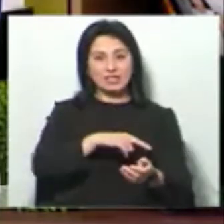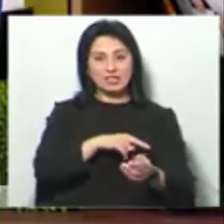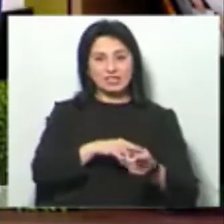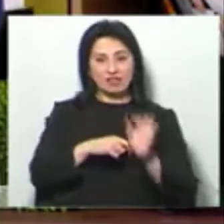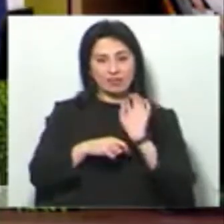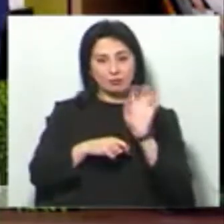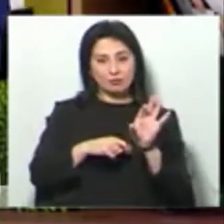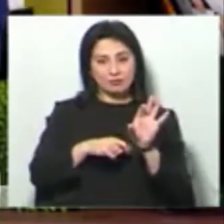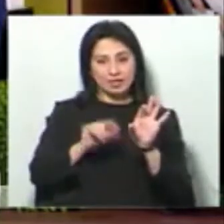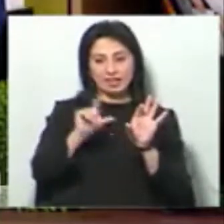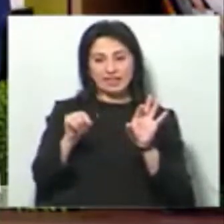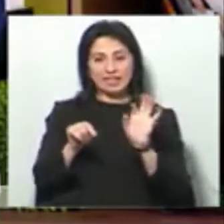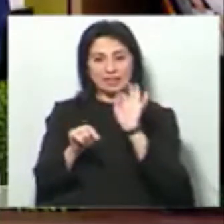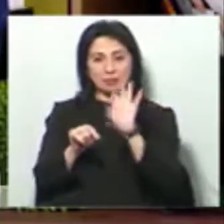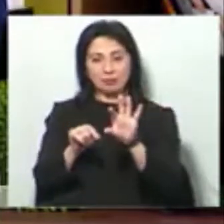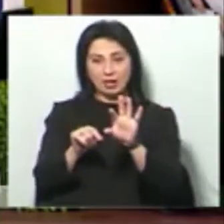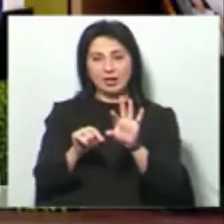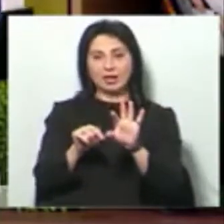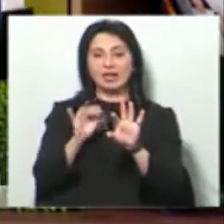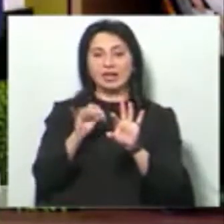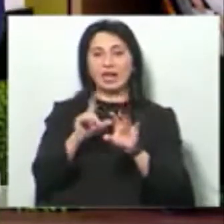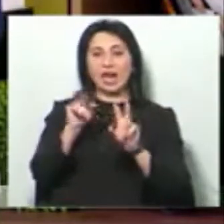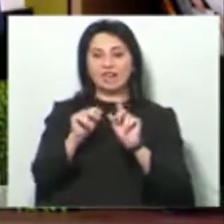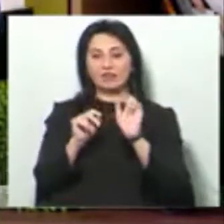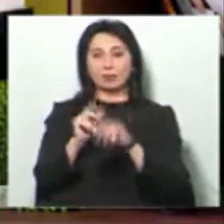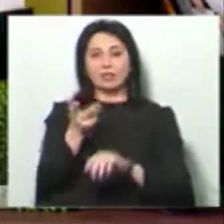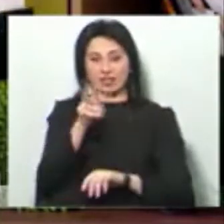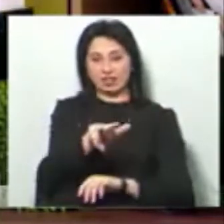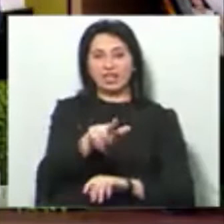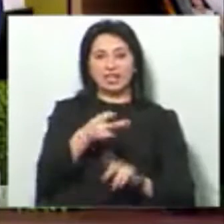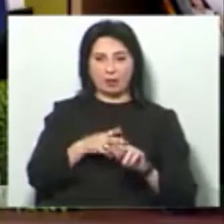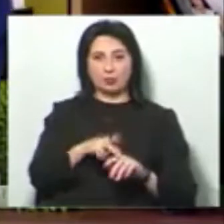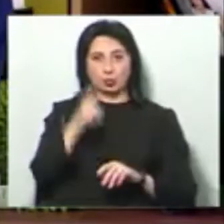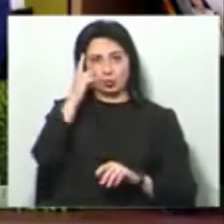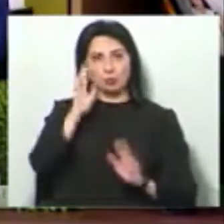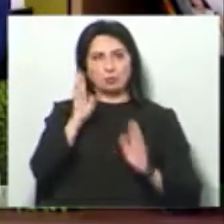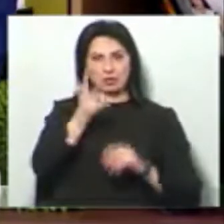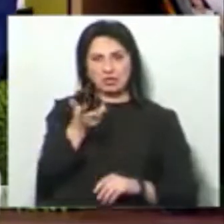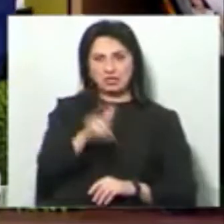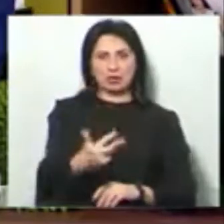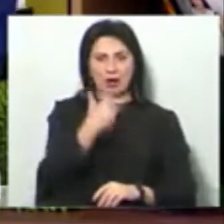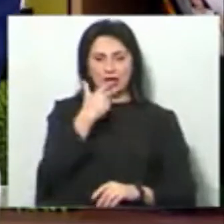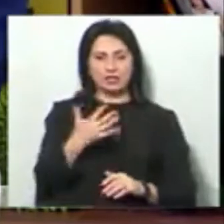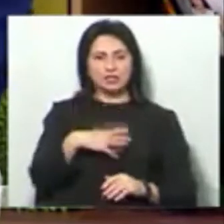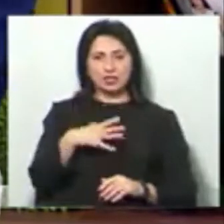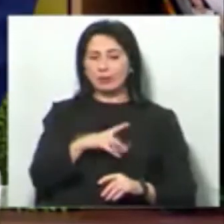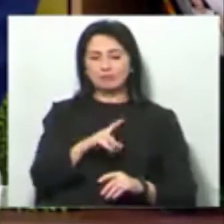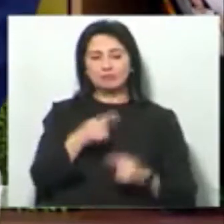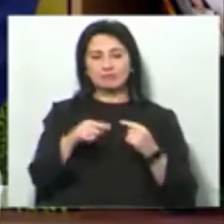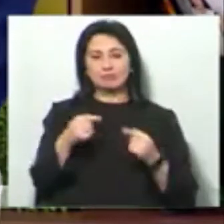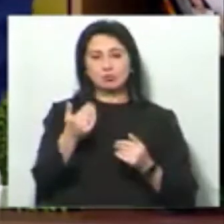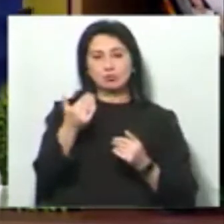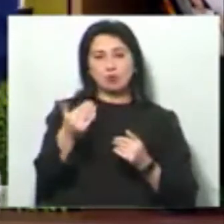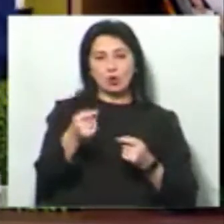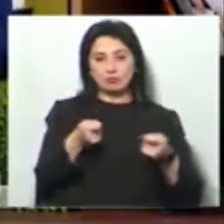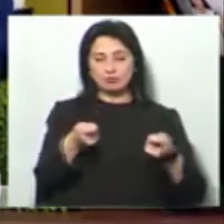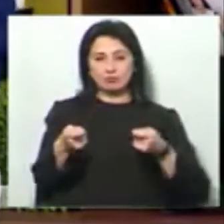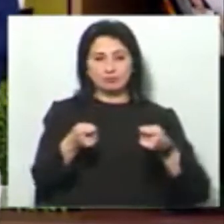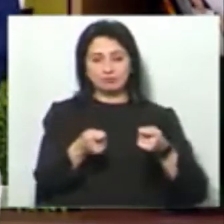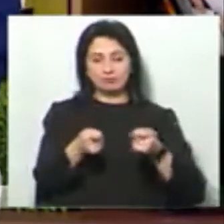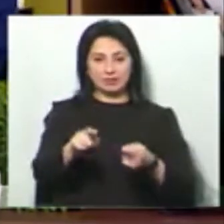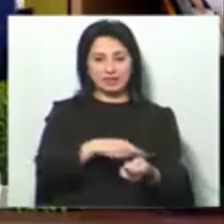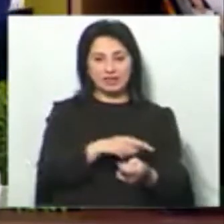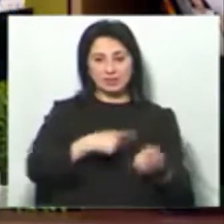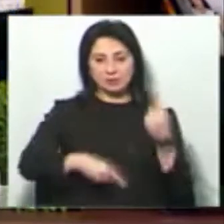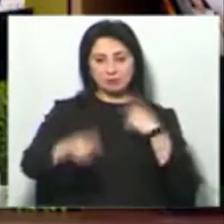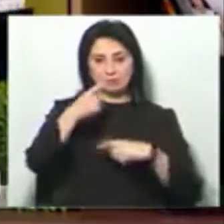დაავადების, თირკმლის, ესევე გათვალისწინებულია სხვადასხვა რისკ ფაქტორები და თანხლები დაავადებები, რათა რაიმე მედიკამენტის მიერ არ